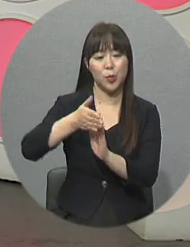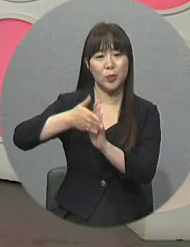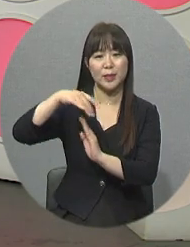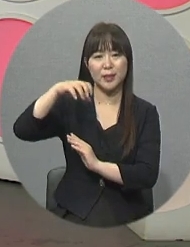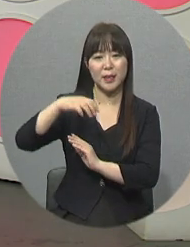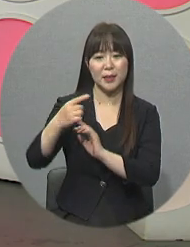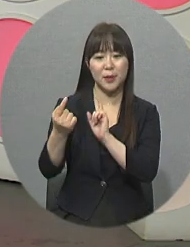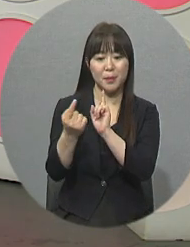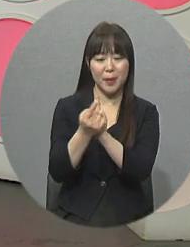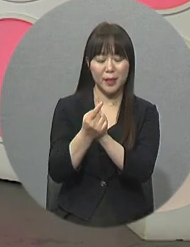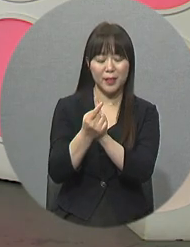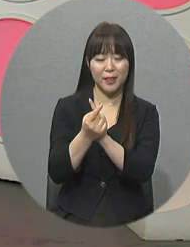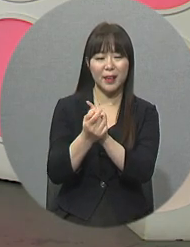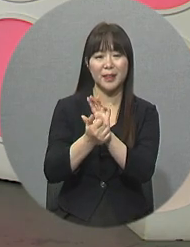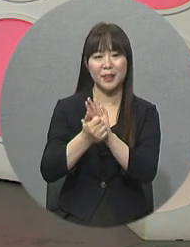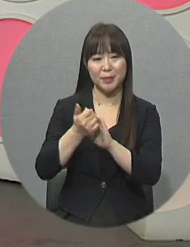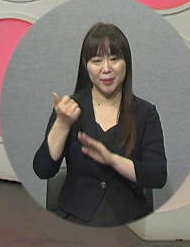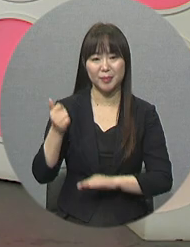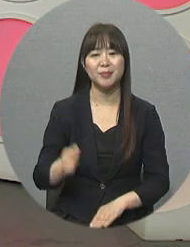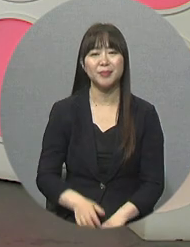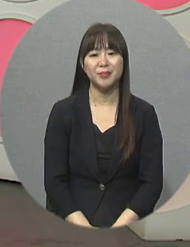만난 희망.